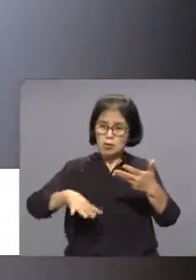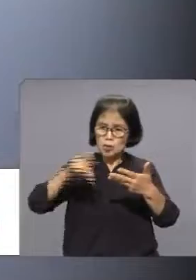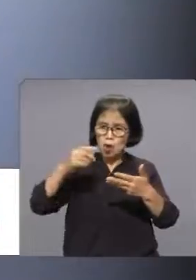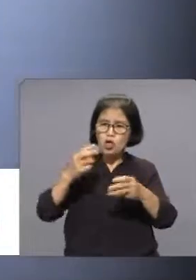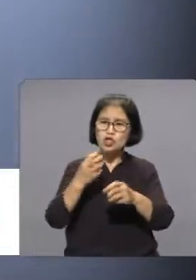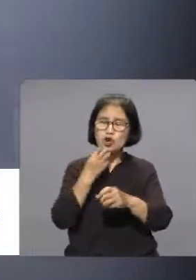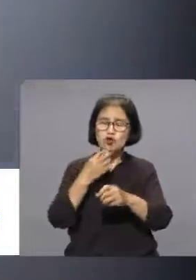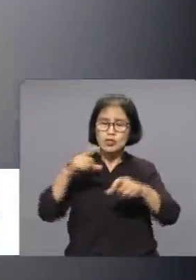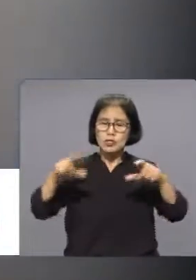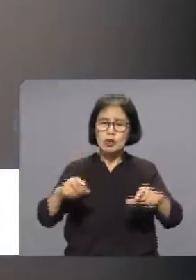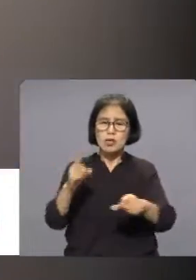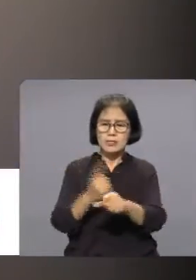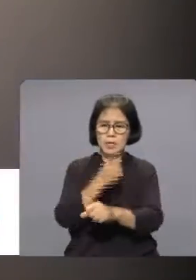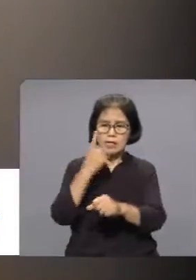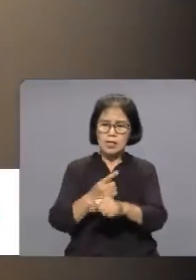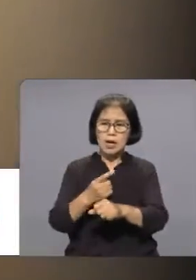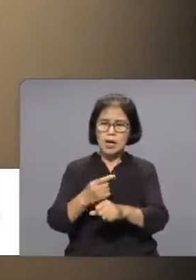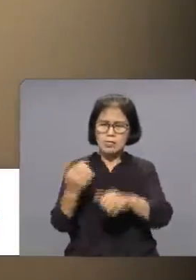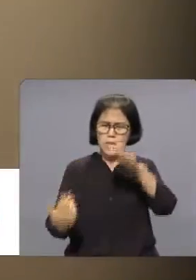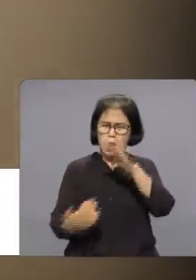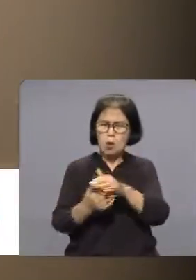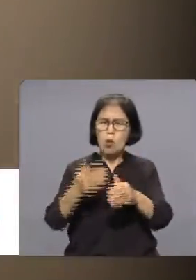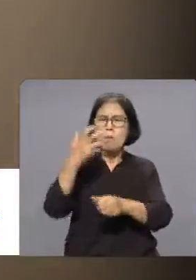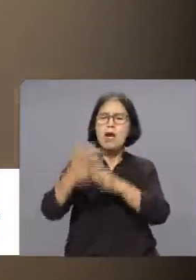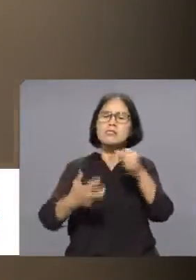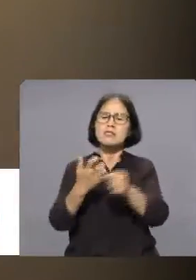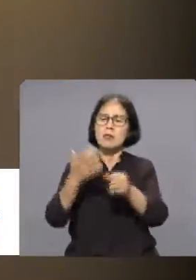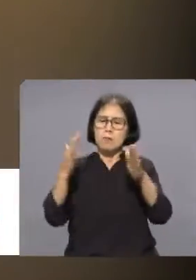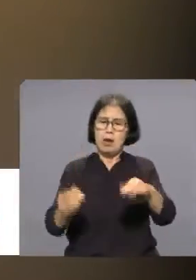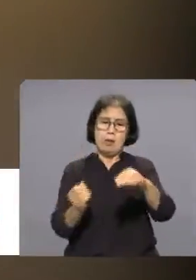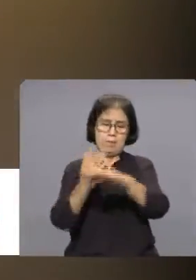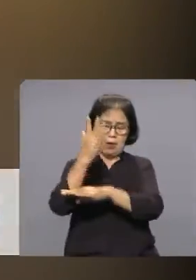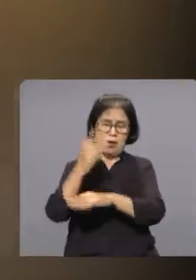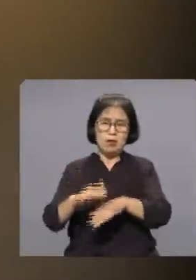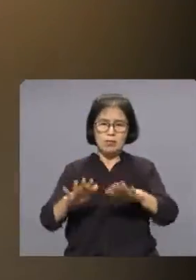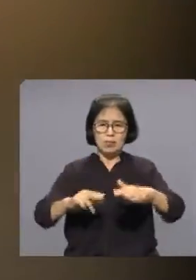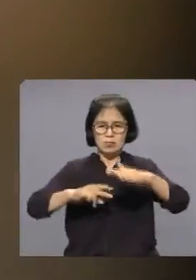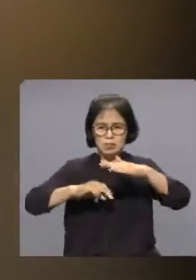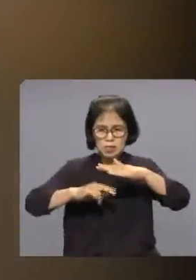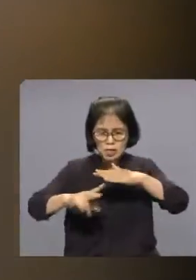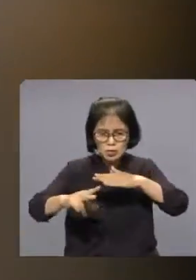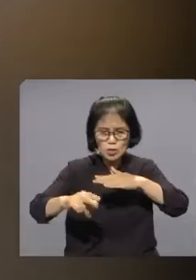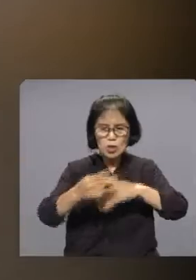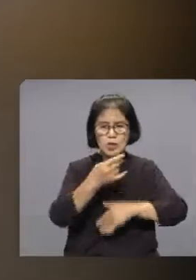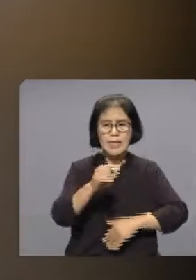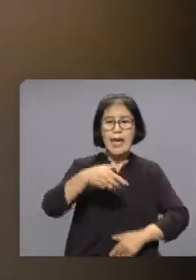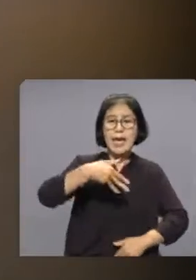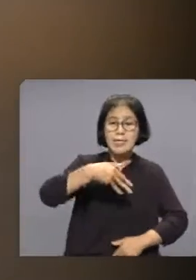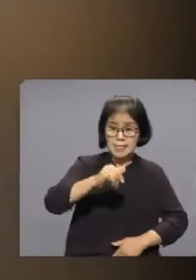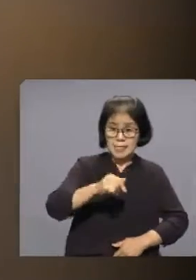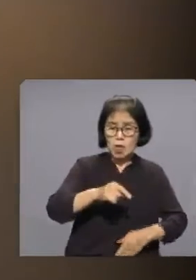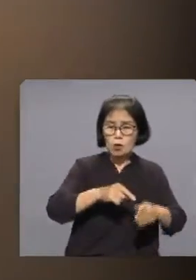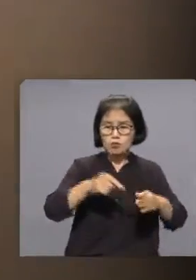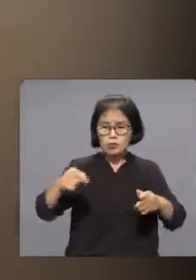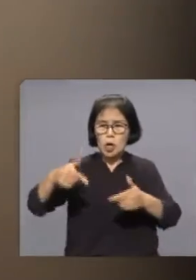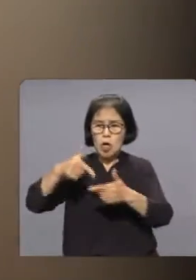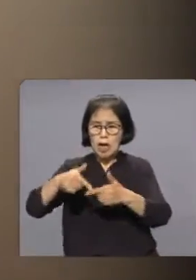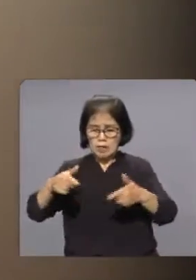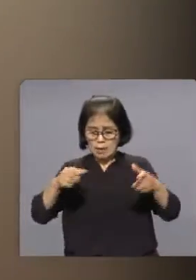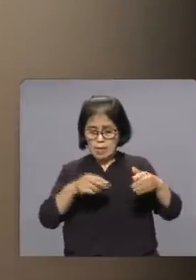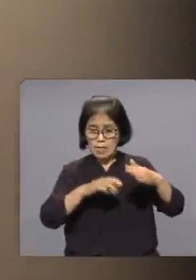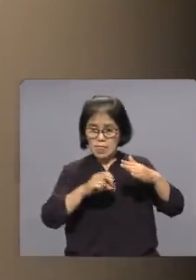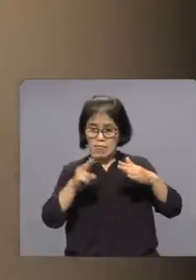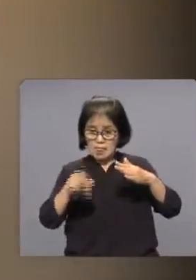시간당 최고 강수량을 80년 만에 넘어선 겁니다. 이번 폭우로 지하철 대치역, 삼성역 등 강남에 몰려있는